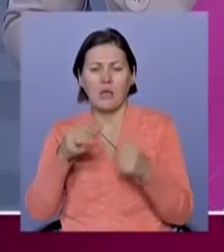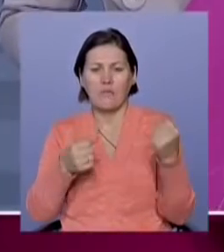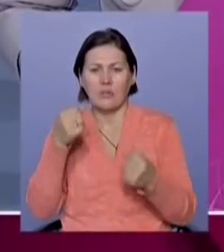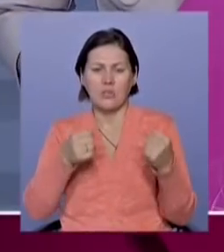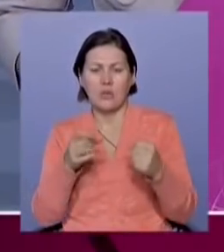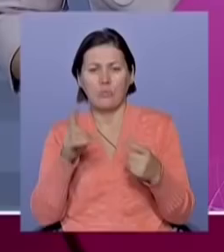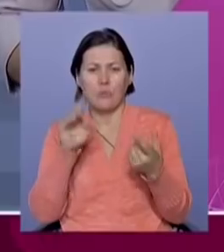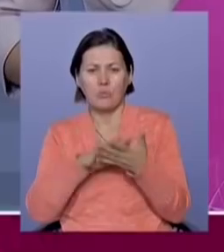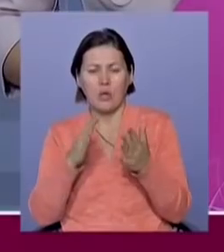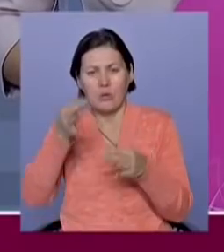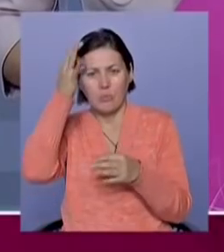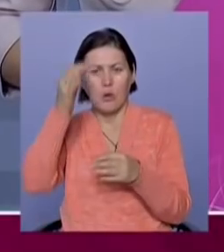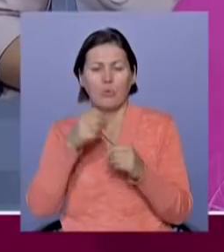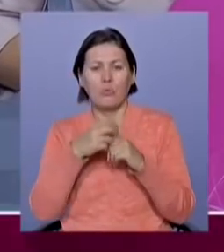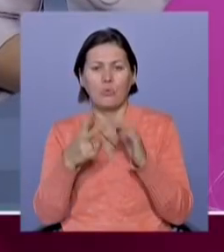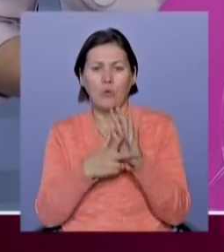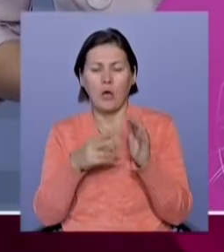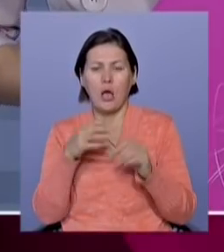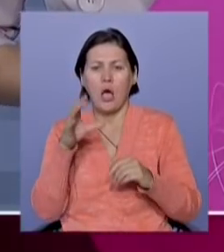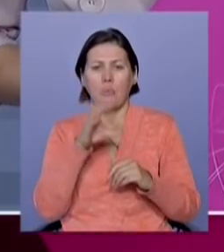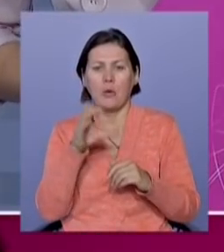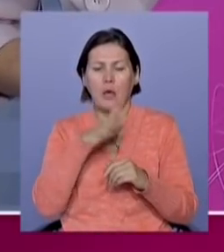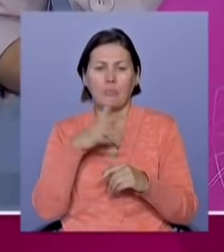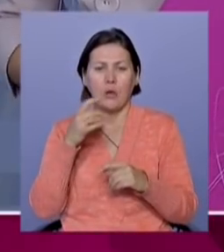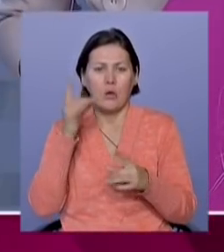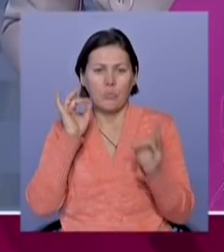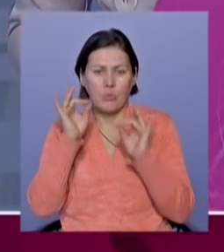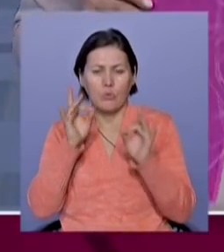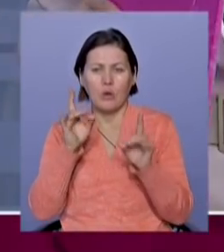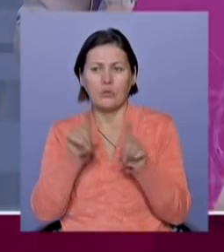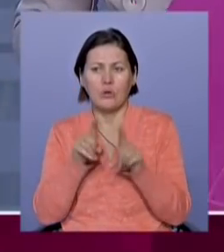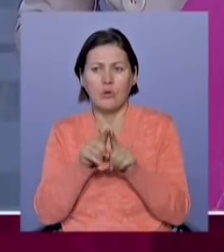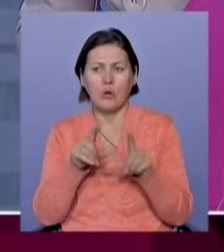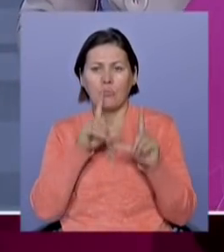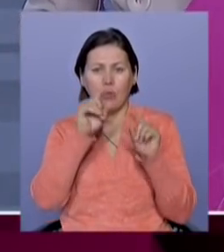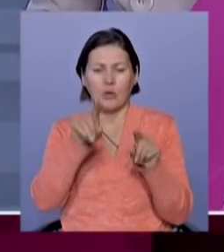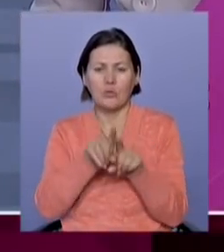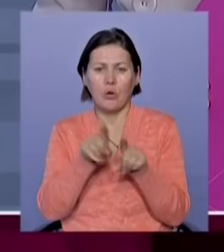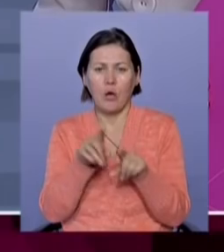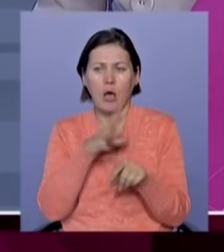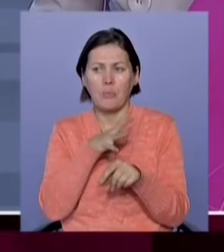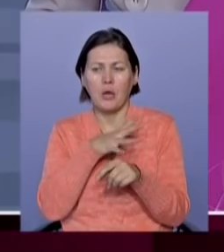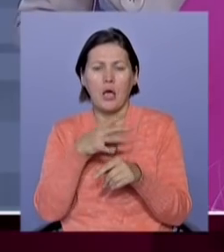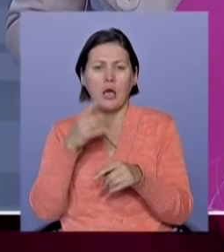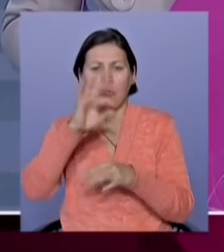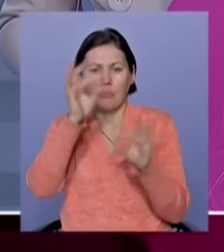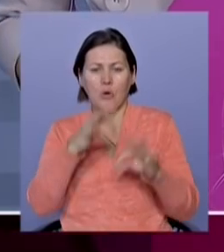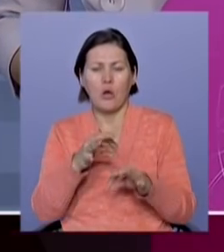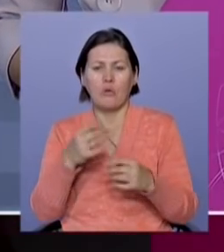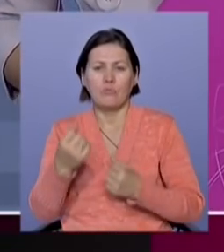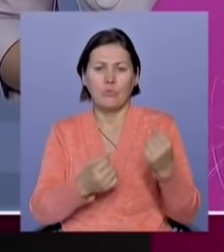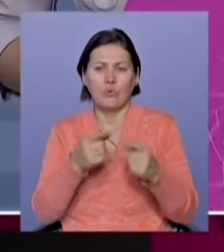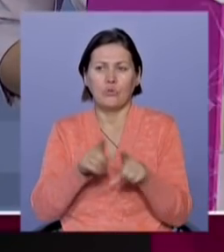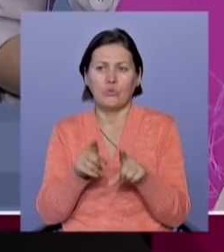жағдай. Есіріңізде болса, 18 қыркүйекте дабыл белгісін қосып, науқасты тасымалдап келе жатқан жедел жәрдем көлігінің